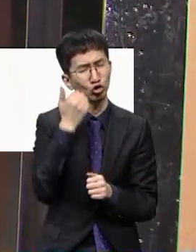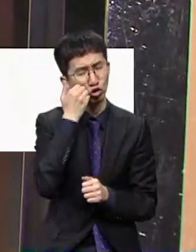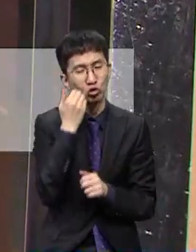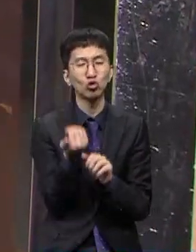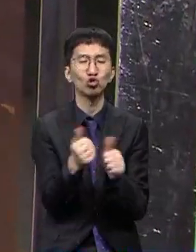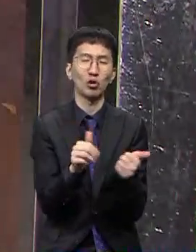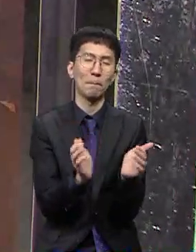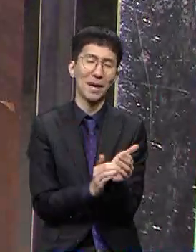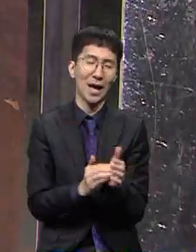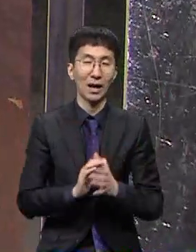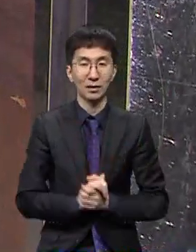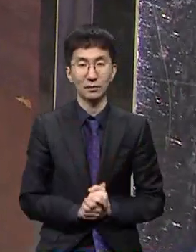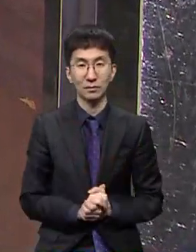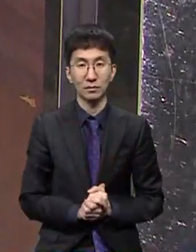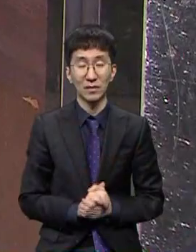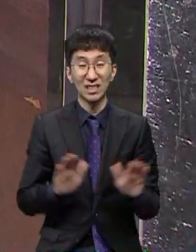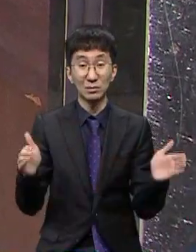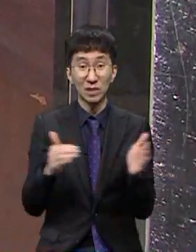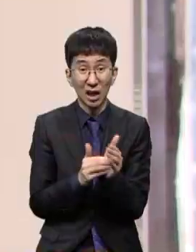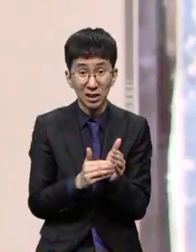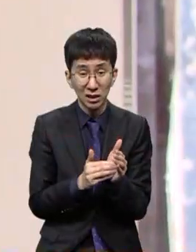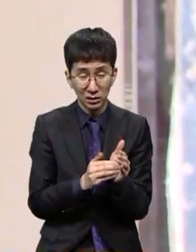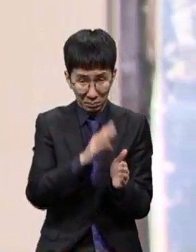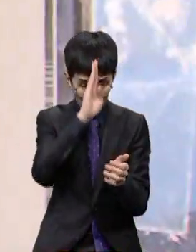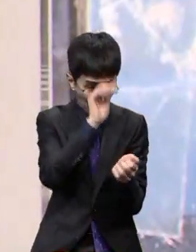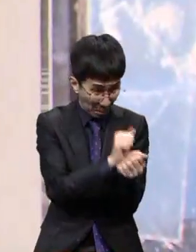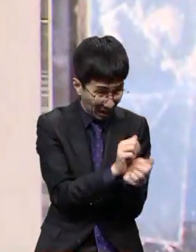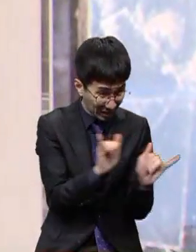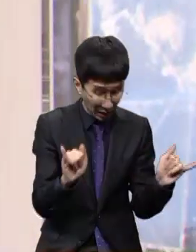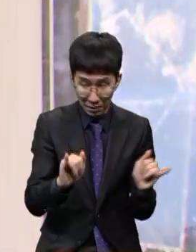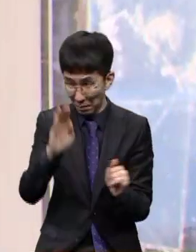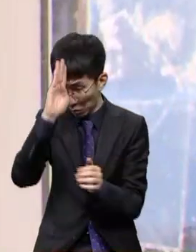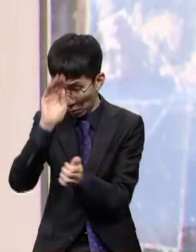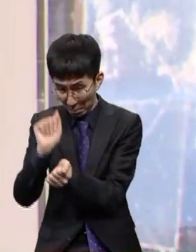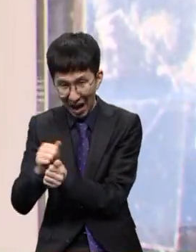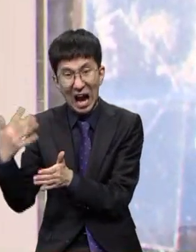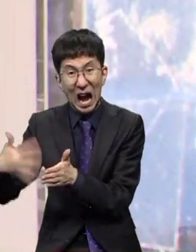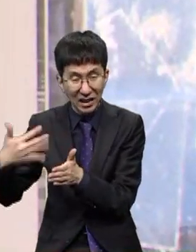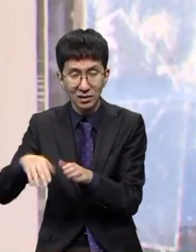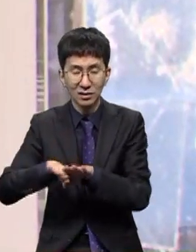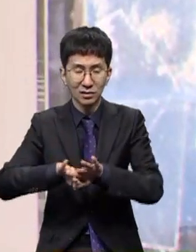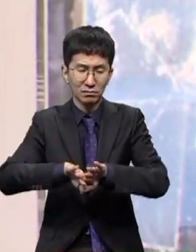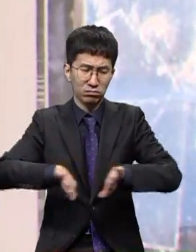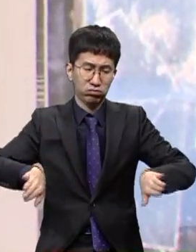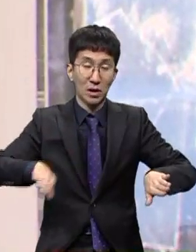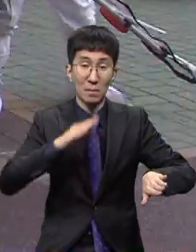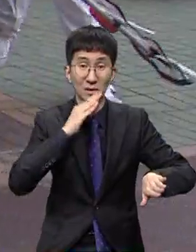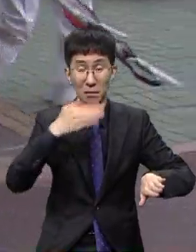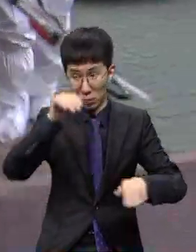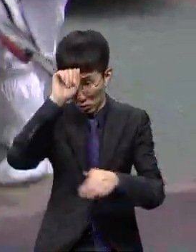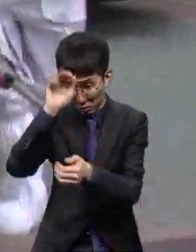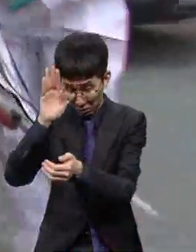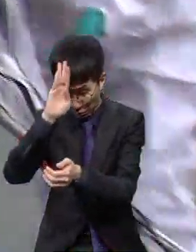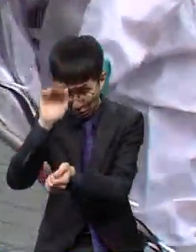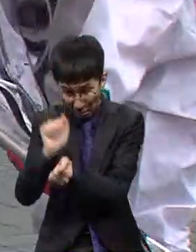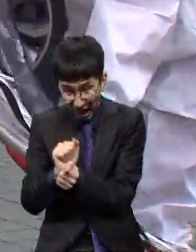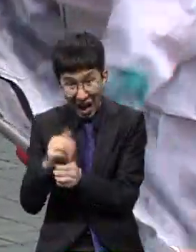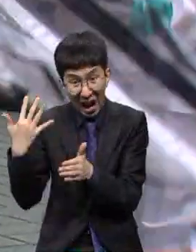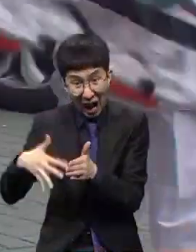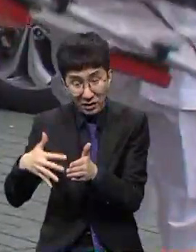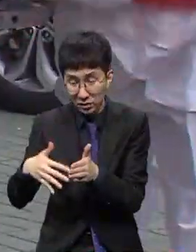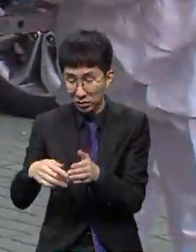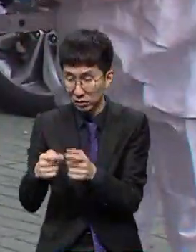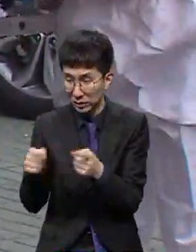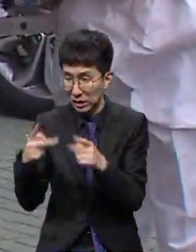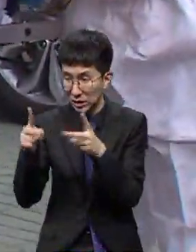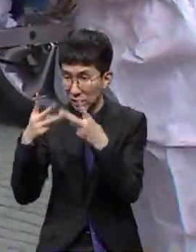했습니다. 그동안 확진자와 비확진자를 서로 다른 층에 나눠 관리했지만 이번에 비확진자들이 머문 5개 층